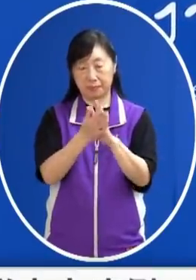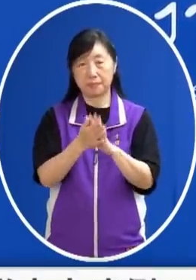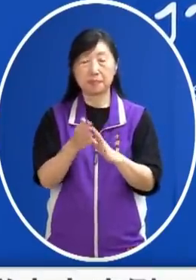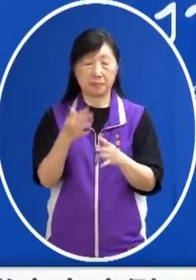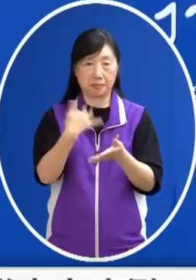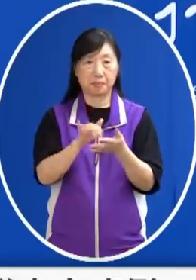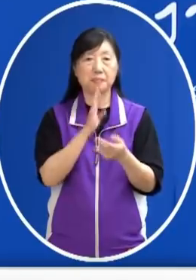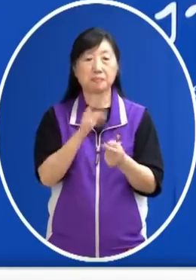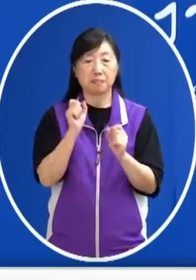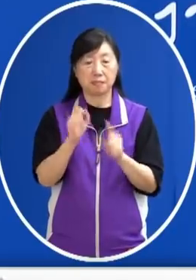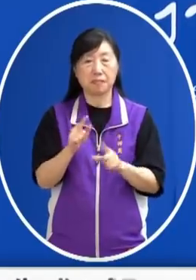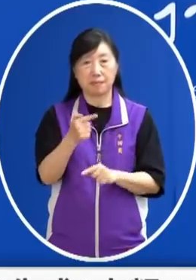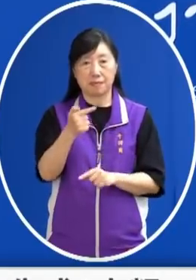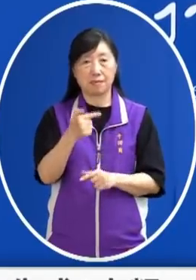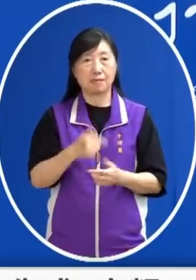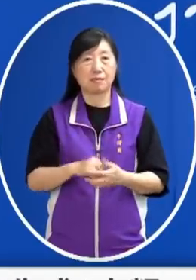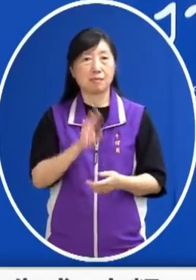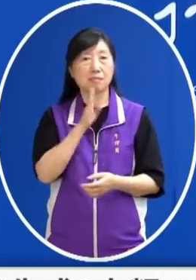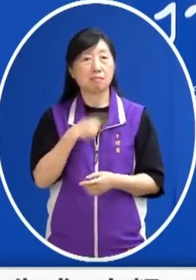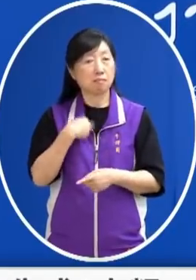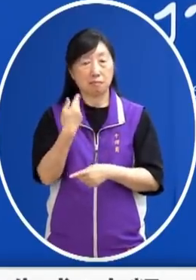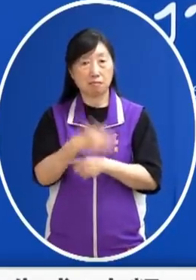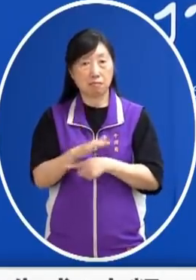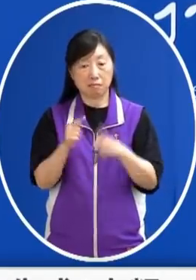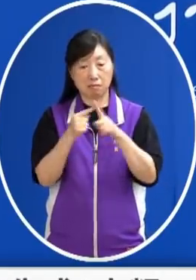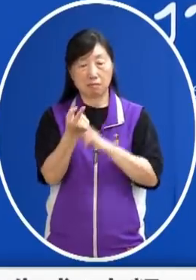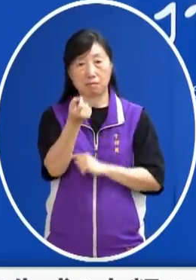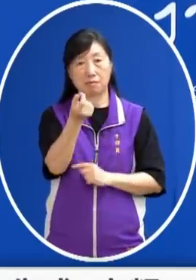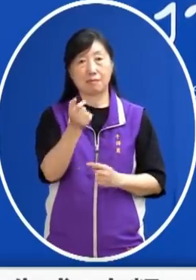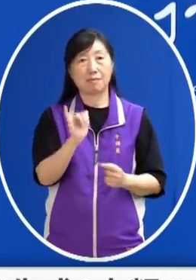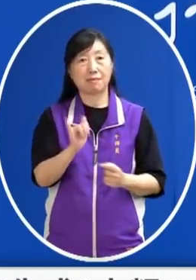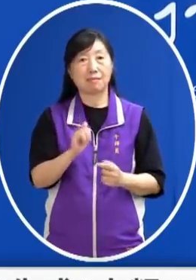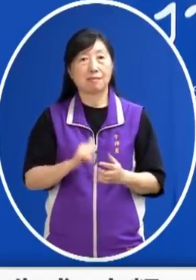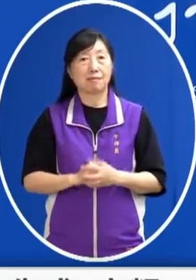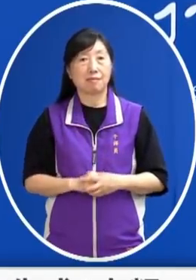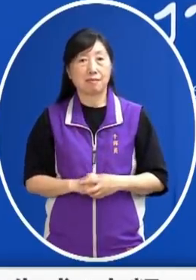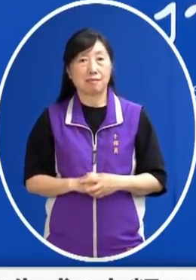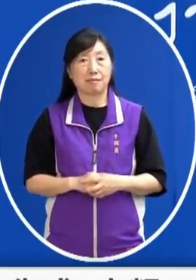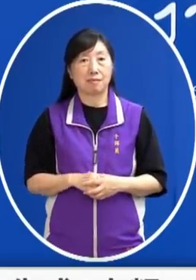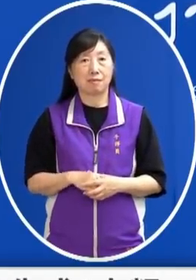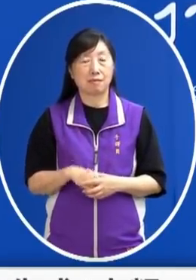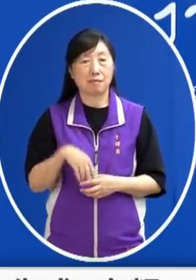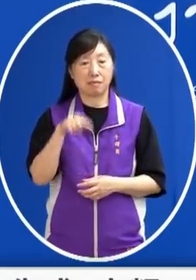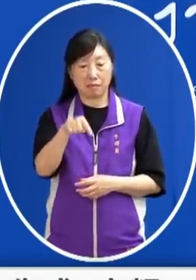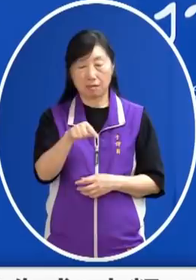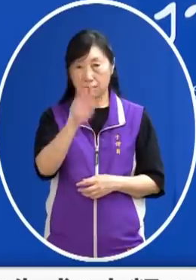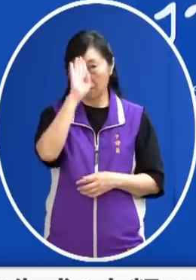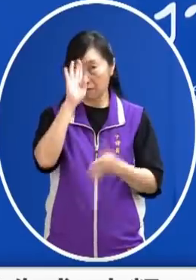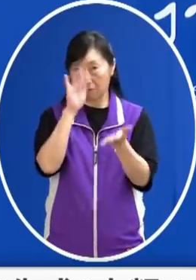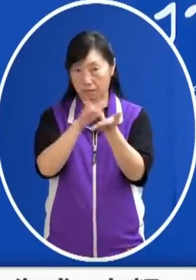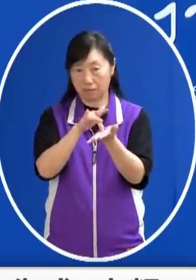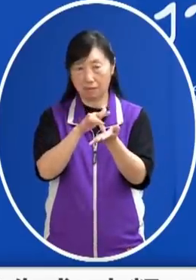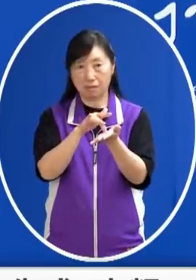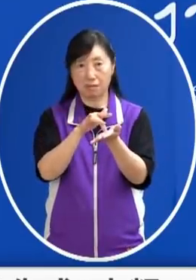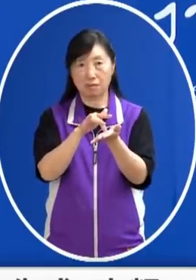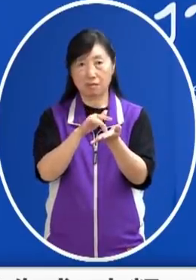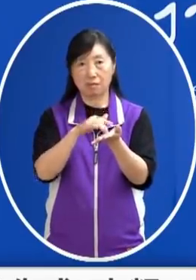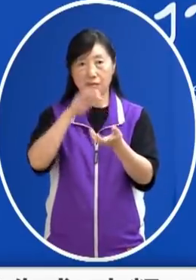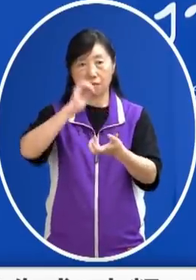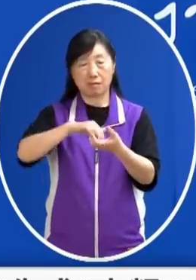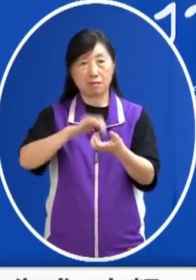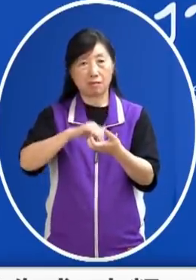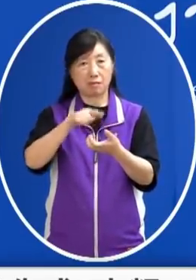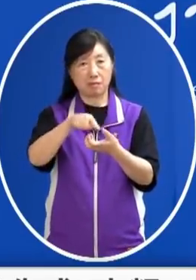大的，那可是我们的死亡率并不高。那这背后除了病毒本身也许是